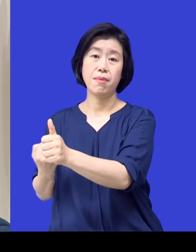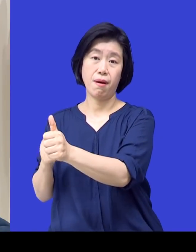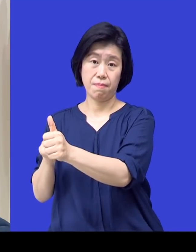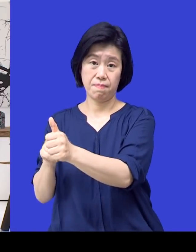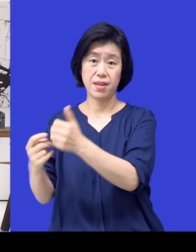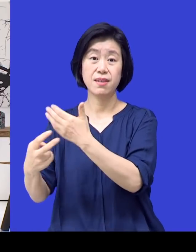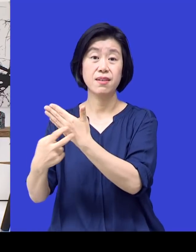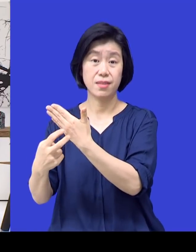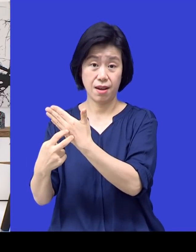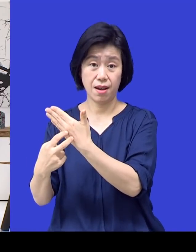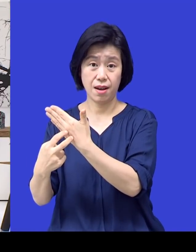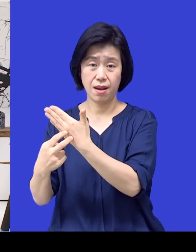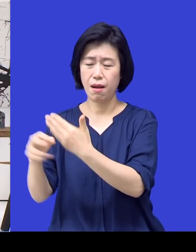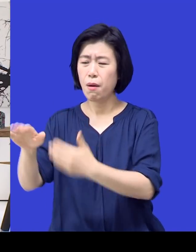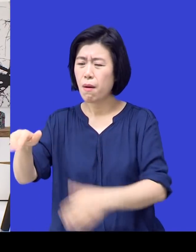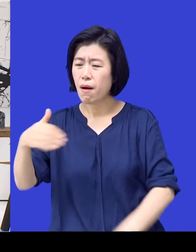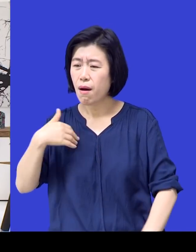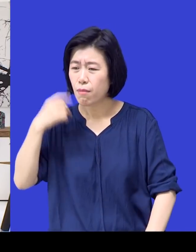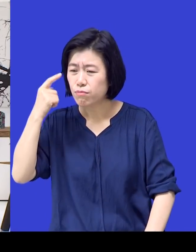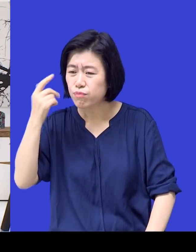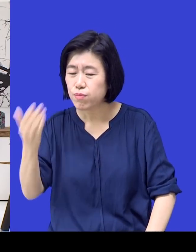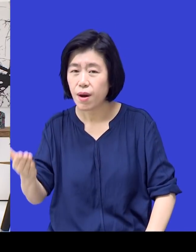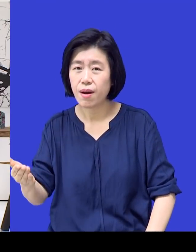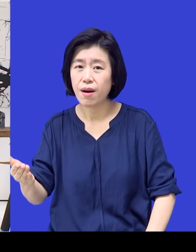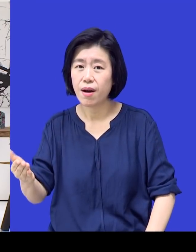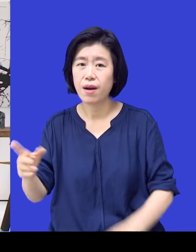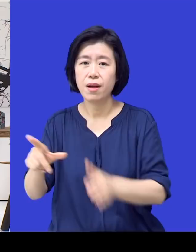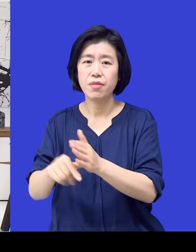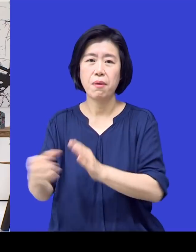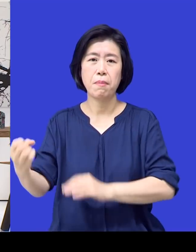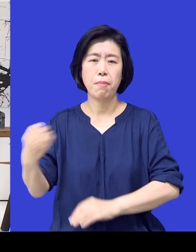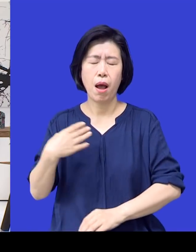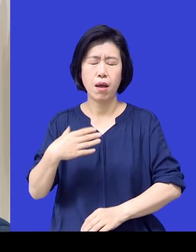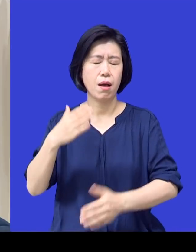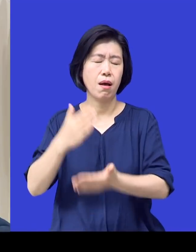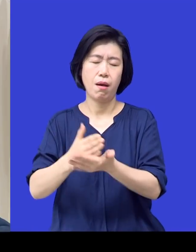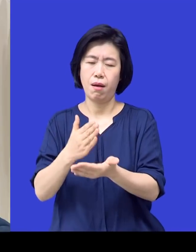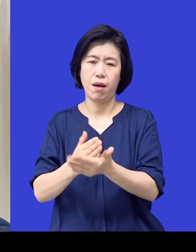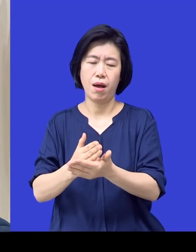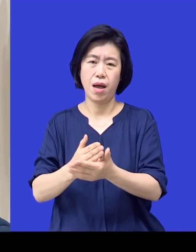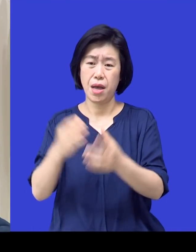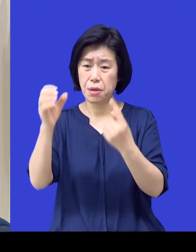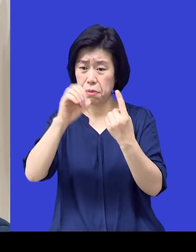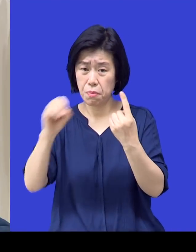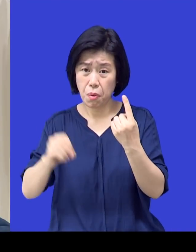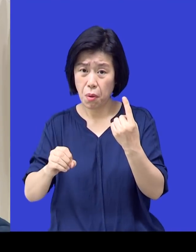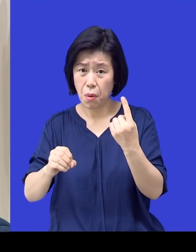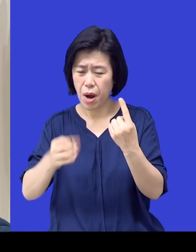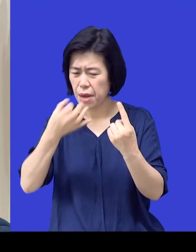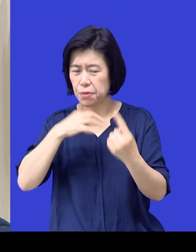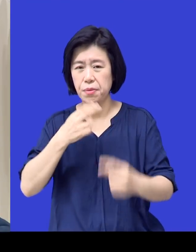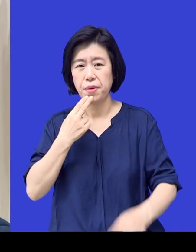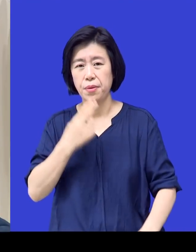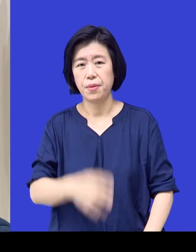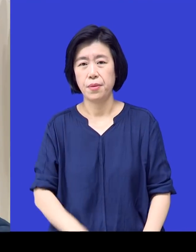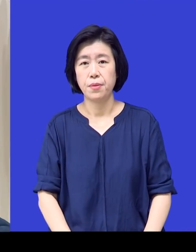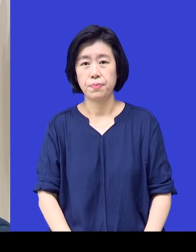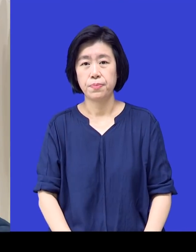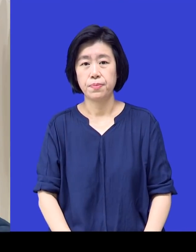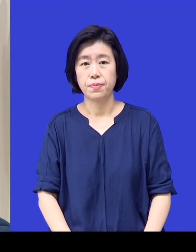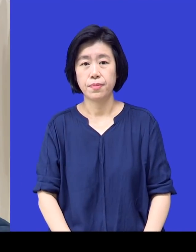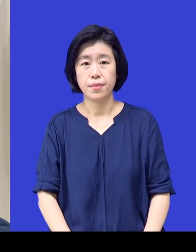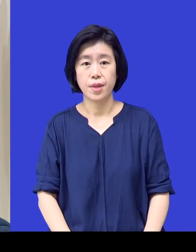확률이 없다. 1% 확률도 있을까 말까다. 그 이유는 당신께 들어가서